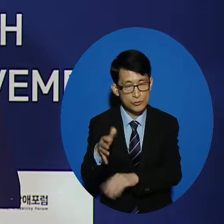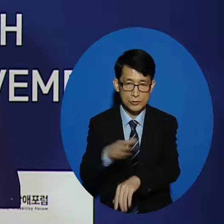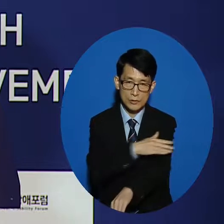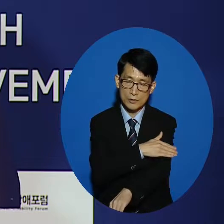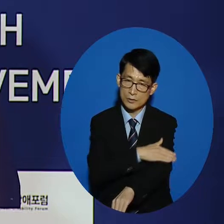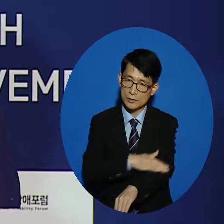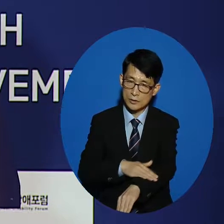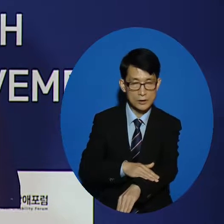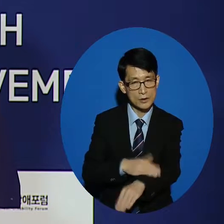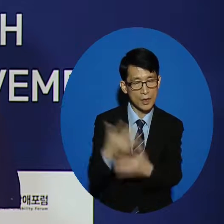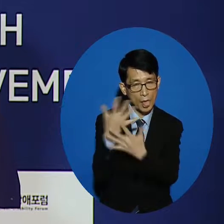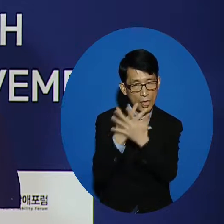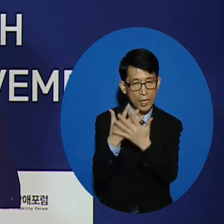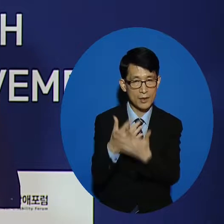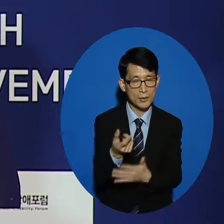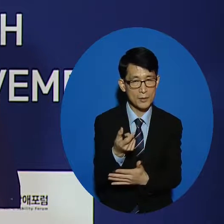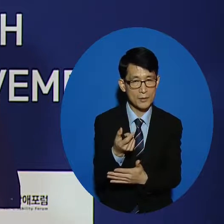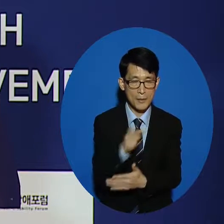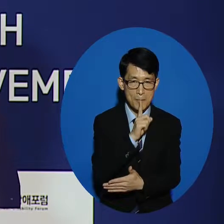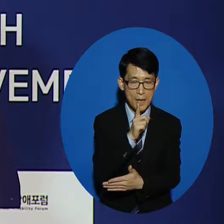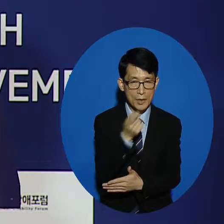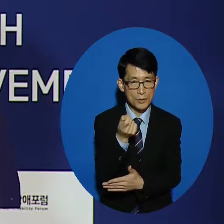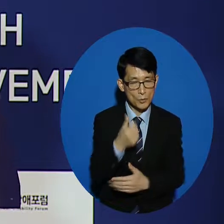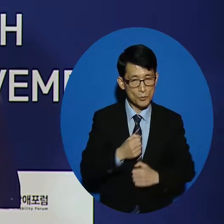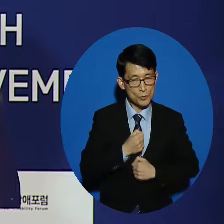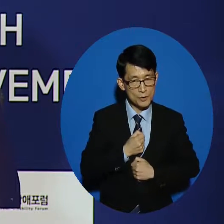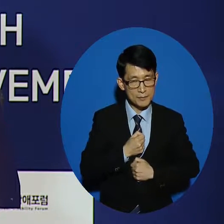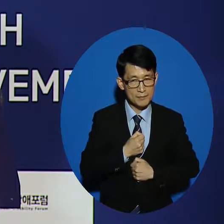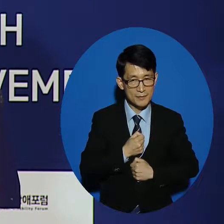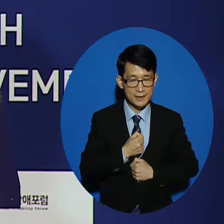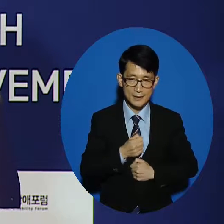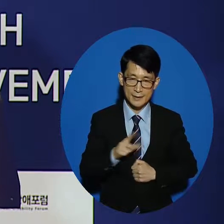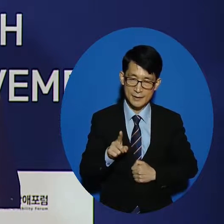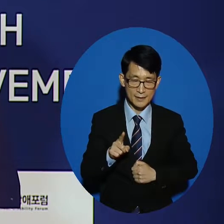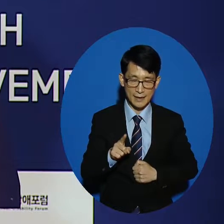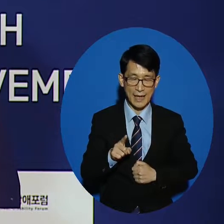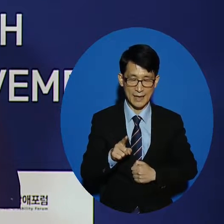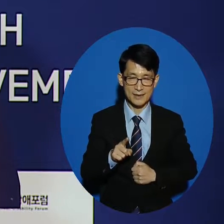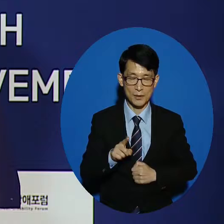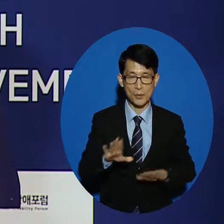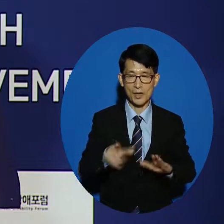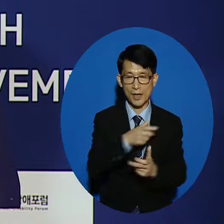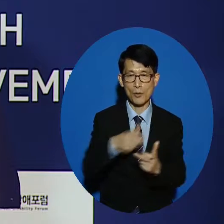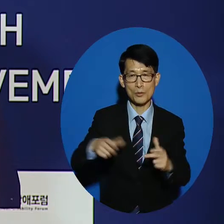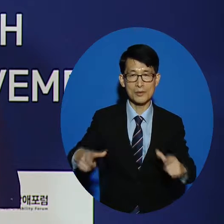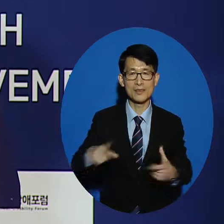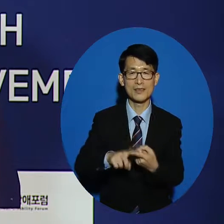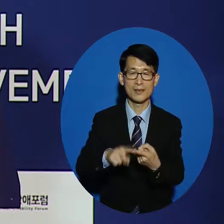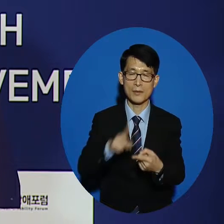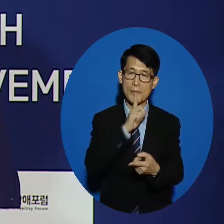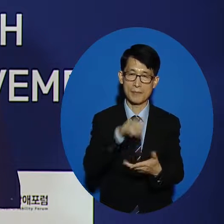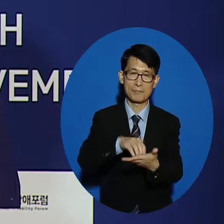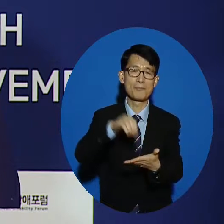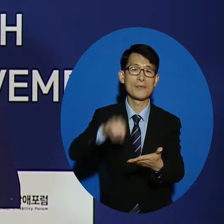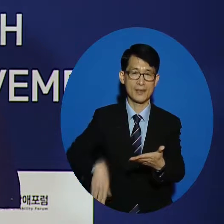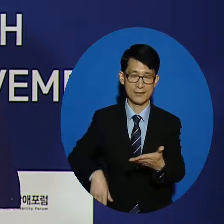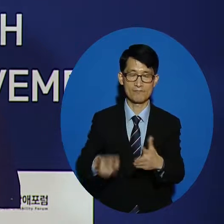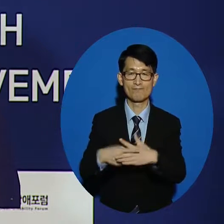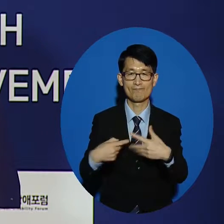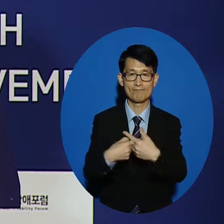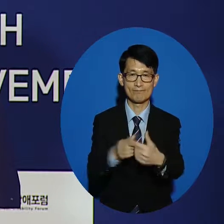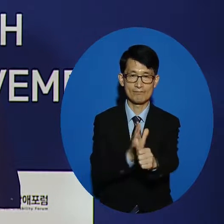하기 좀 어려워서 좀 조심스러워서 그 얘기를 할까 말까 하다 오늘은 좀 뺐습니다. 그걸 좀 양해를 좀 구하겠습니다.